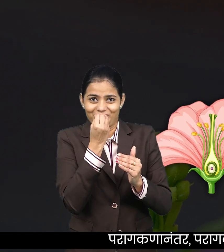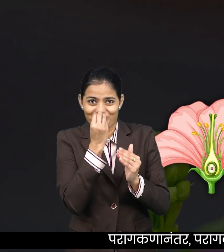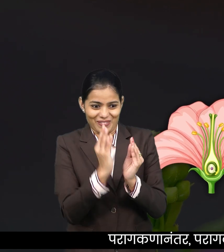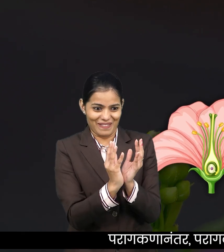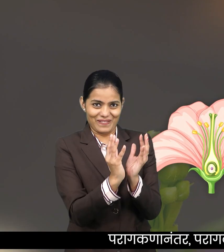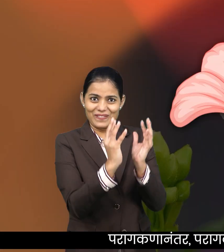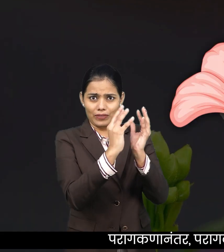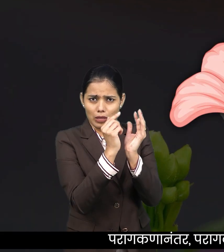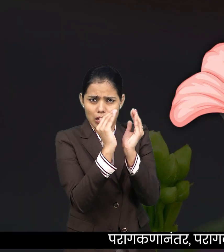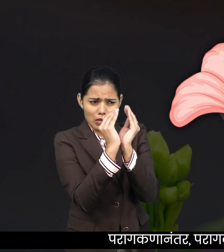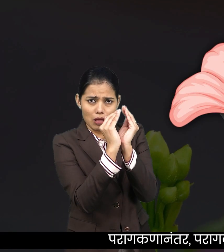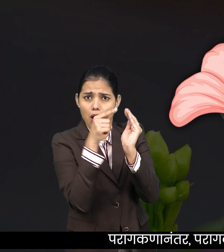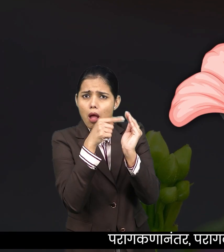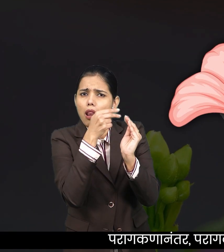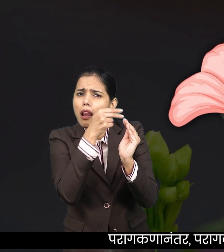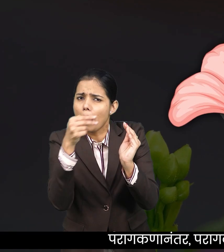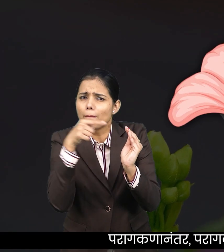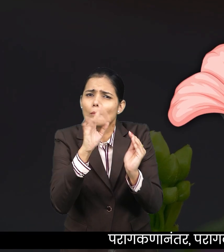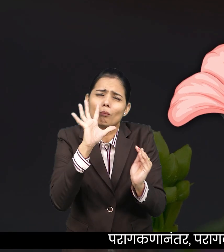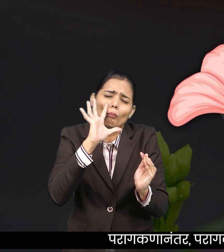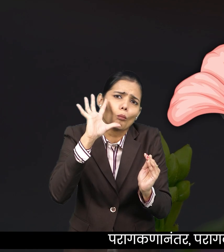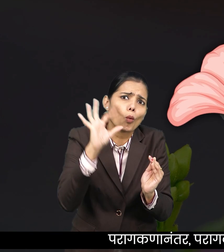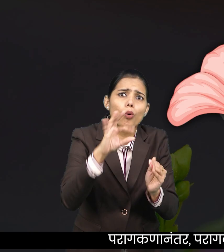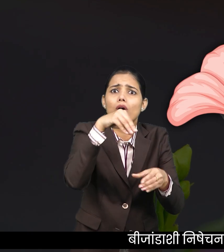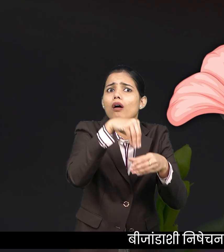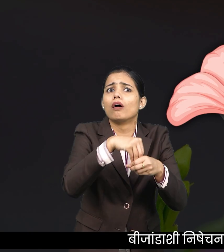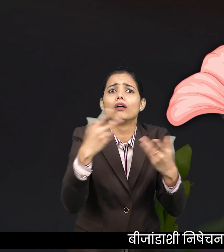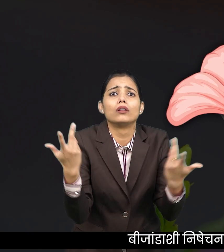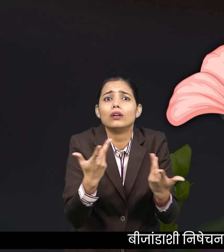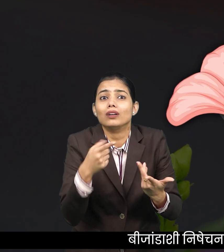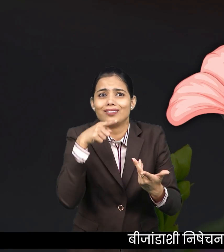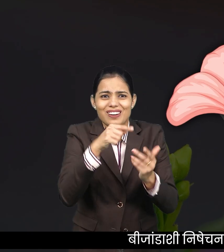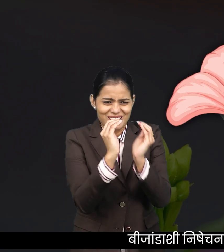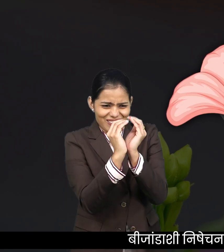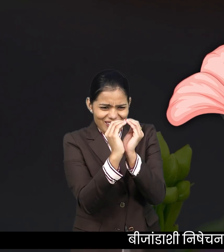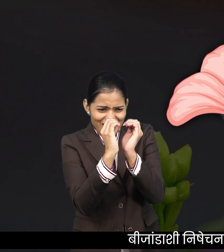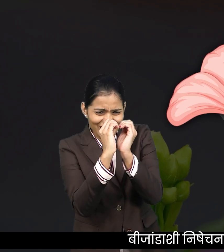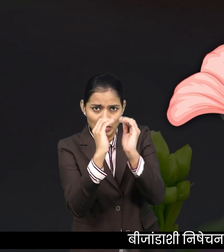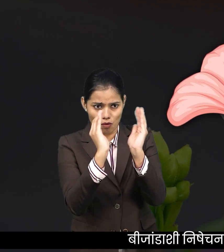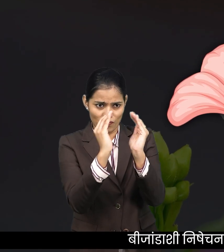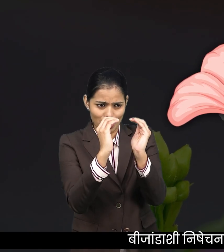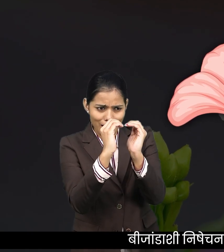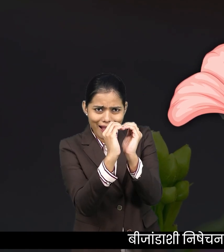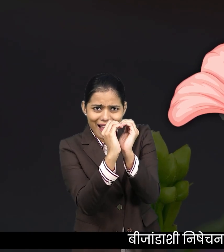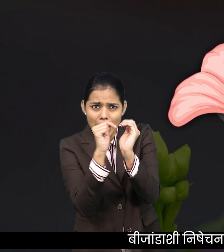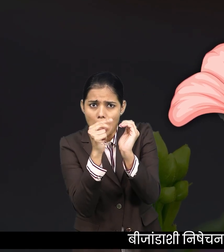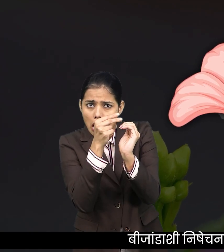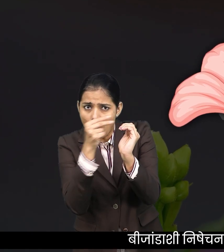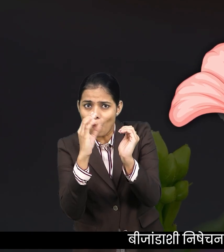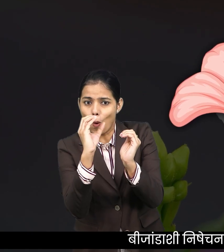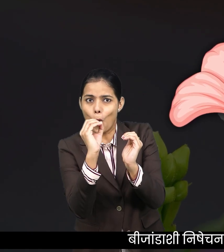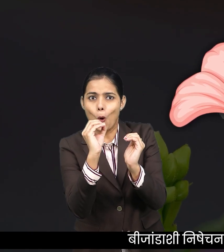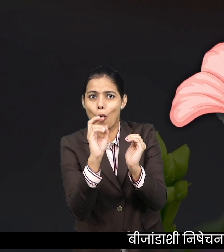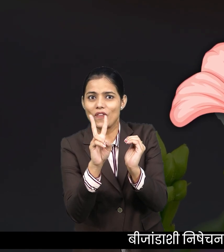परागकणांनंतर परागकण अंडाशयाच्या आत असलेल्या बीजांडाशी निषेचन नावाच्या